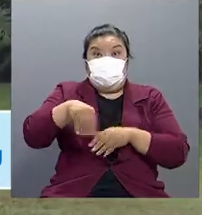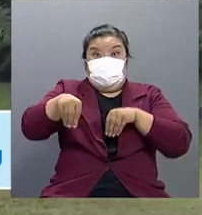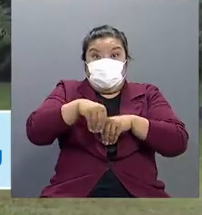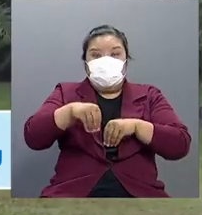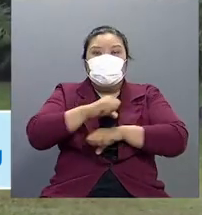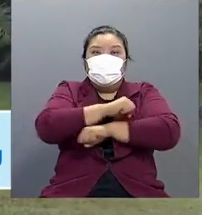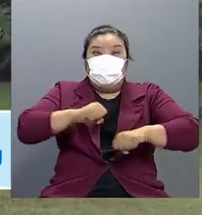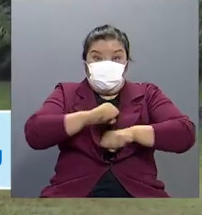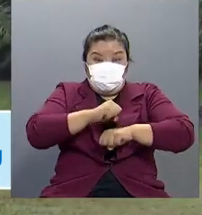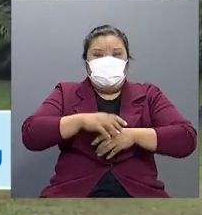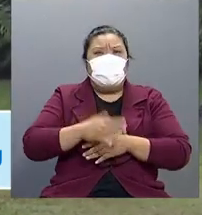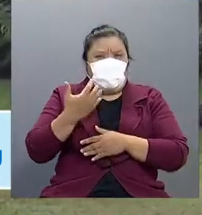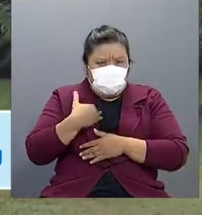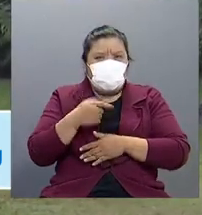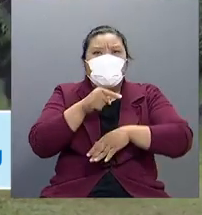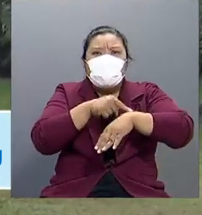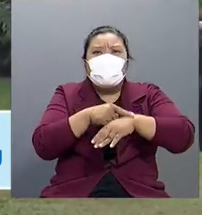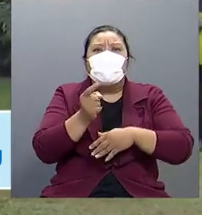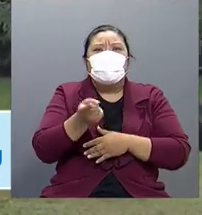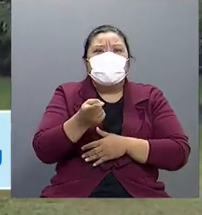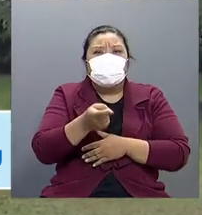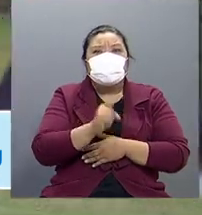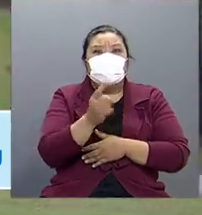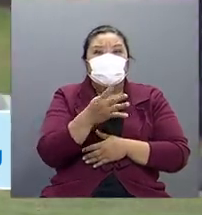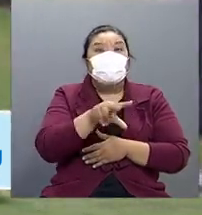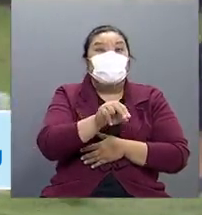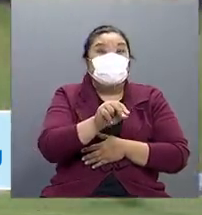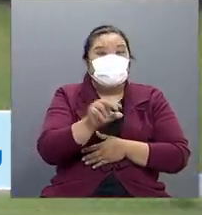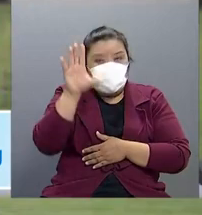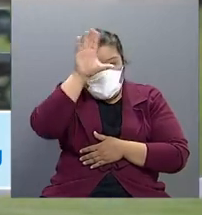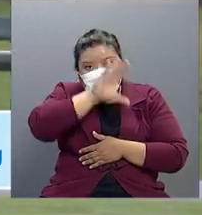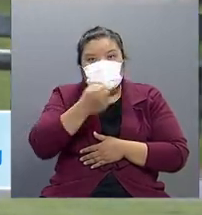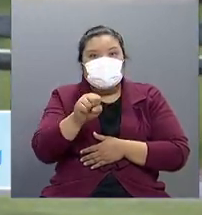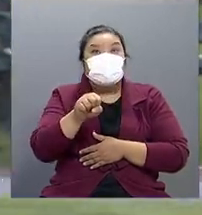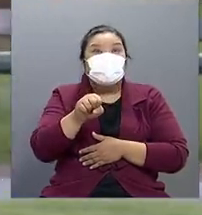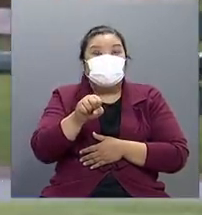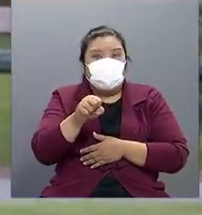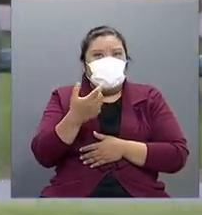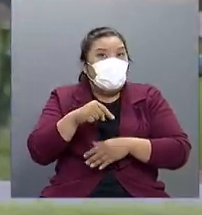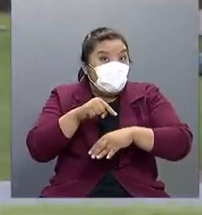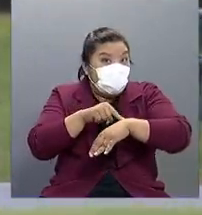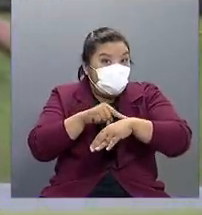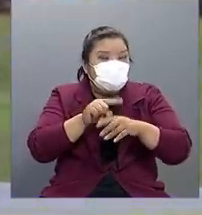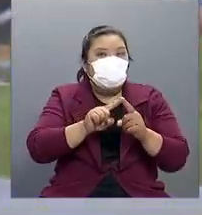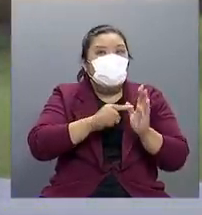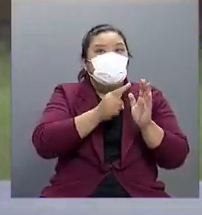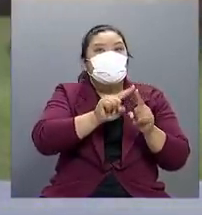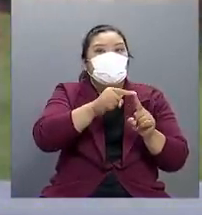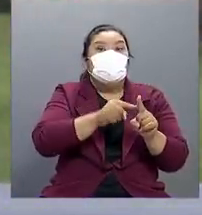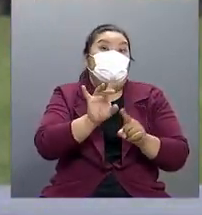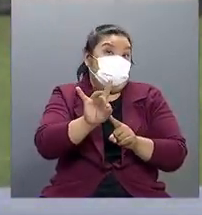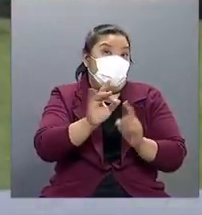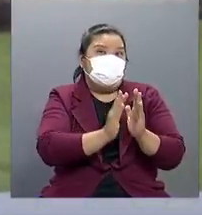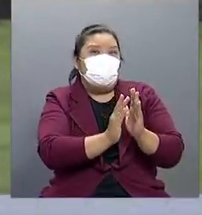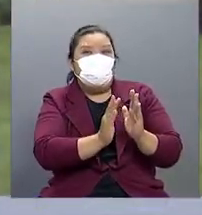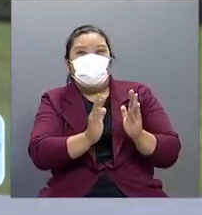ปิดทุกวันนะครับตั้งแต่ตี 4:30 จนถึง 4:00 เริ่มตั้งแต่วันที่1สิงหาคมนี้เป็นต้นไปครับ และทางนี้เพื่อให้ประชาชน